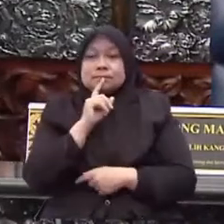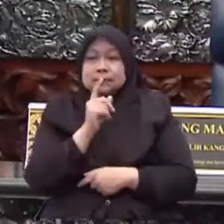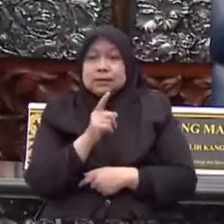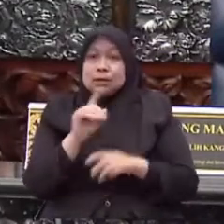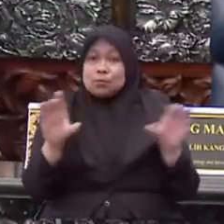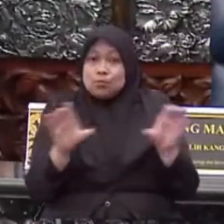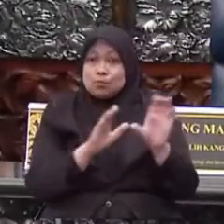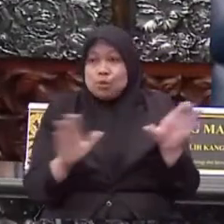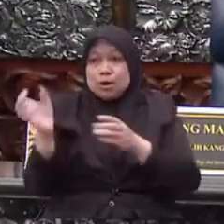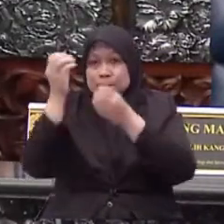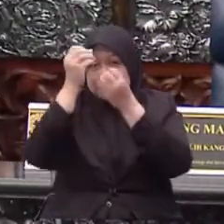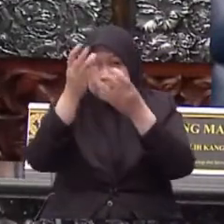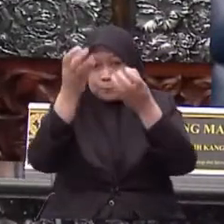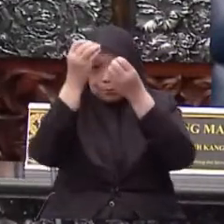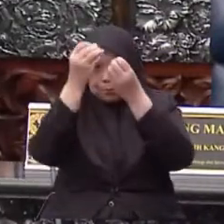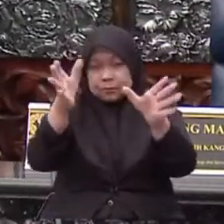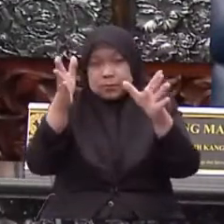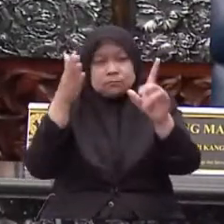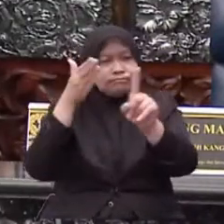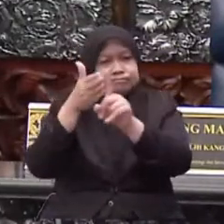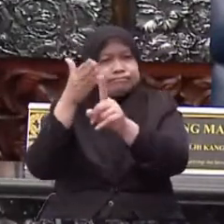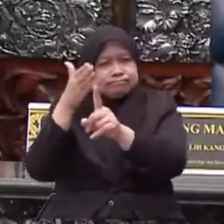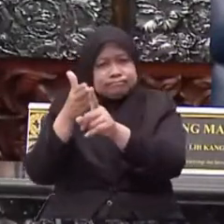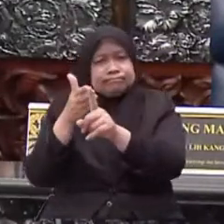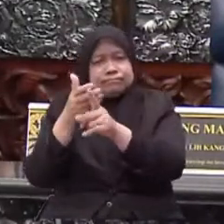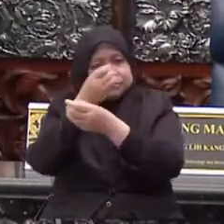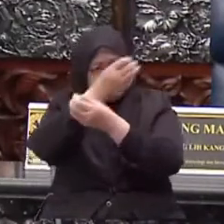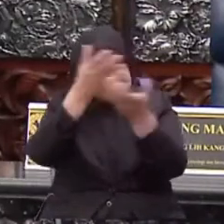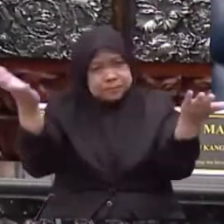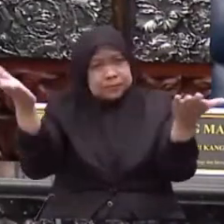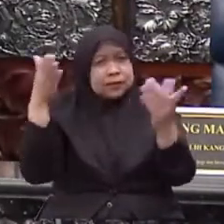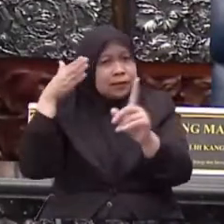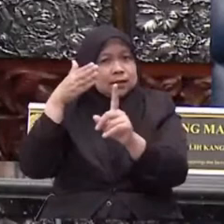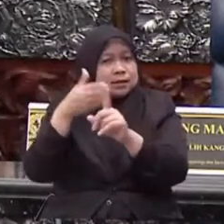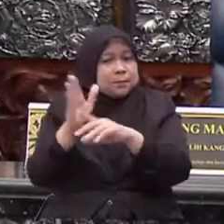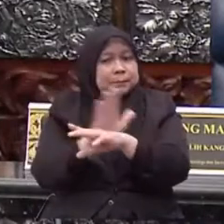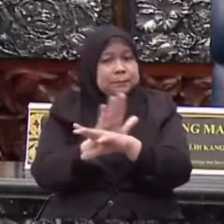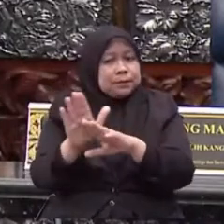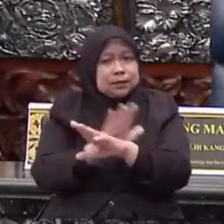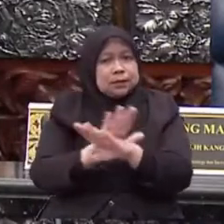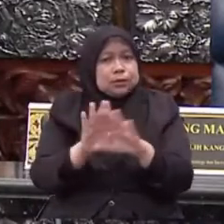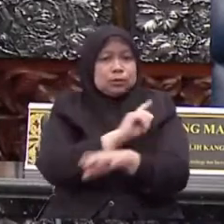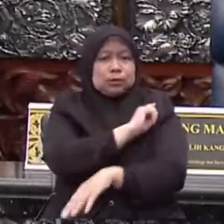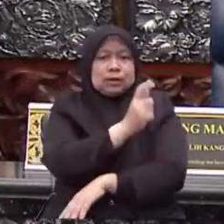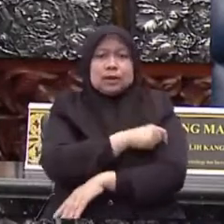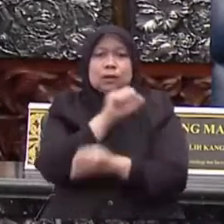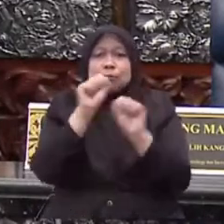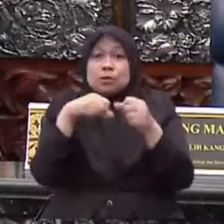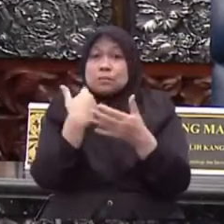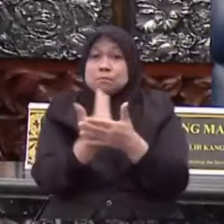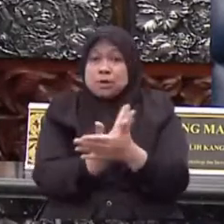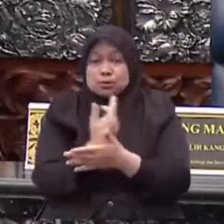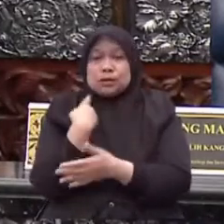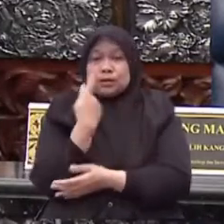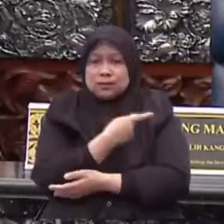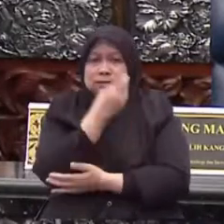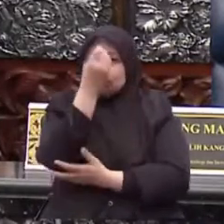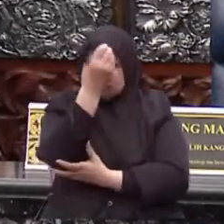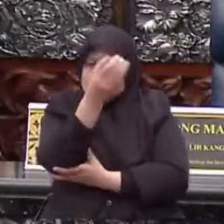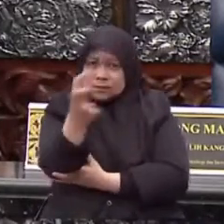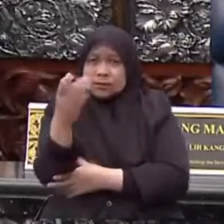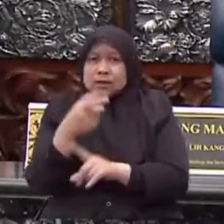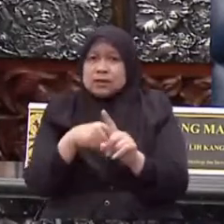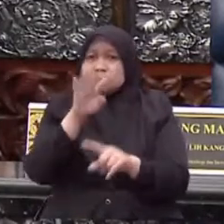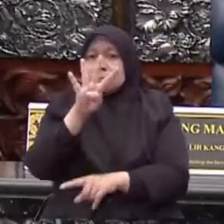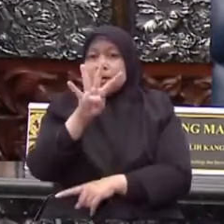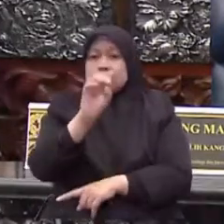laksanakan pengumuman tentang dan juga perdagangan untuk tenaga boleh baru kita telah menyatakan bahwa